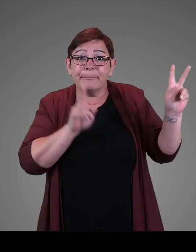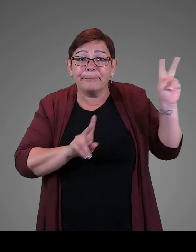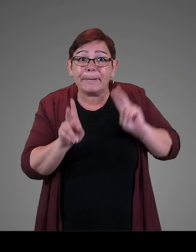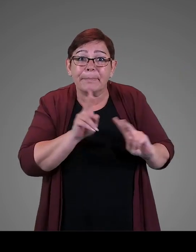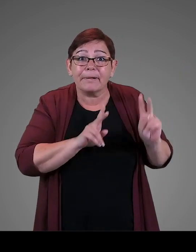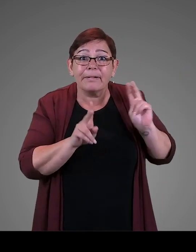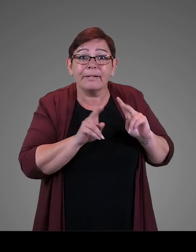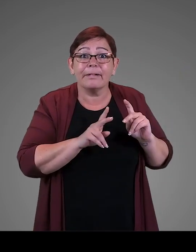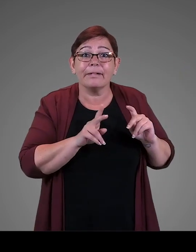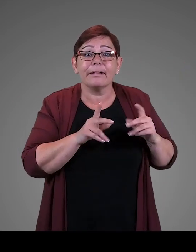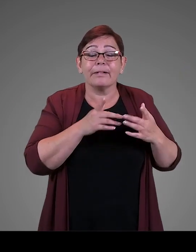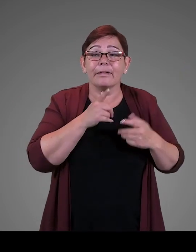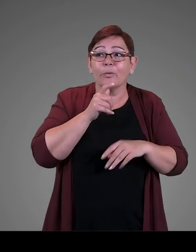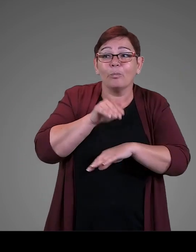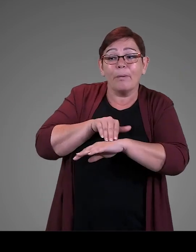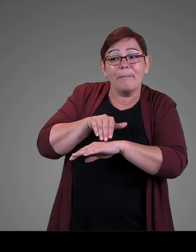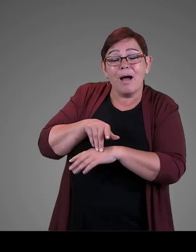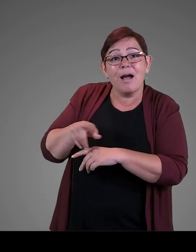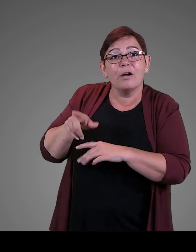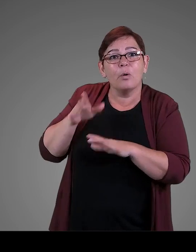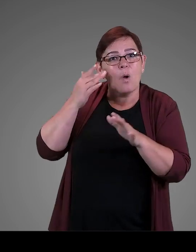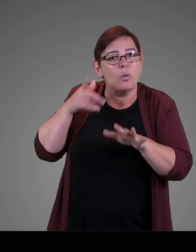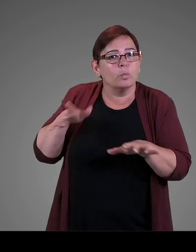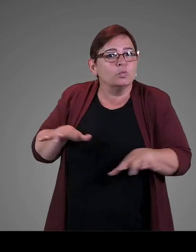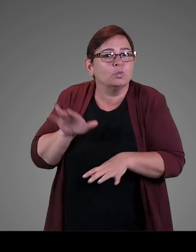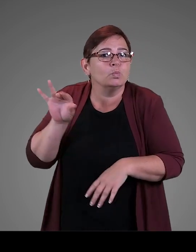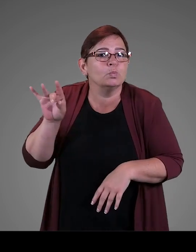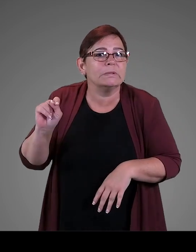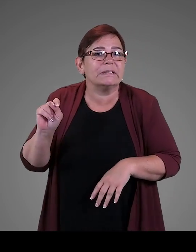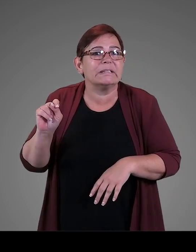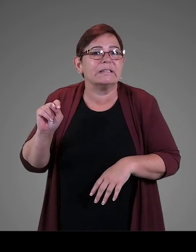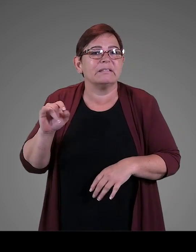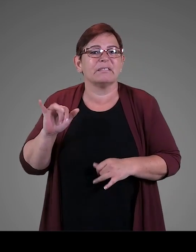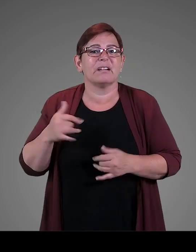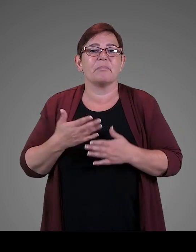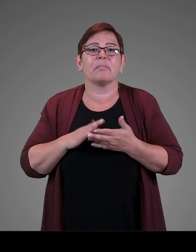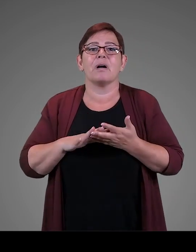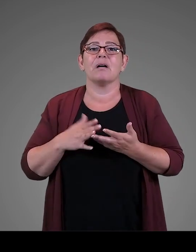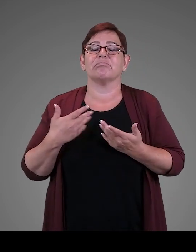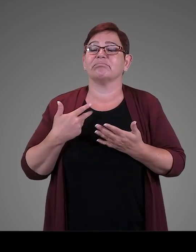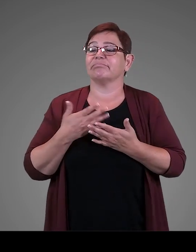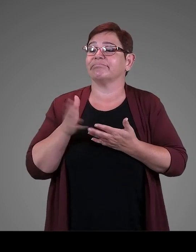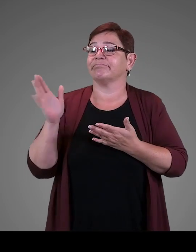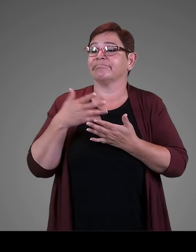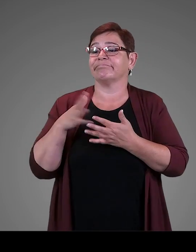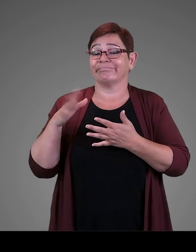devient de moins en moins présent dans mon calendrier. Puis c'est pour m'assurer